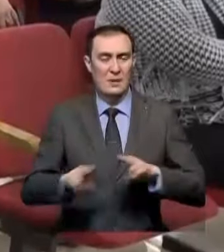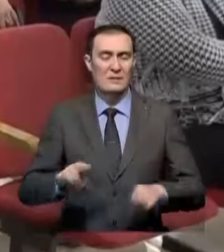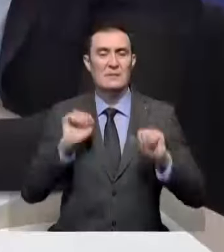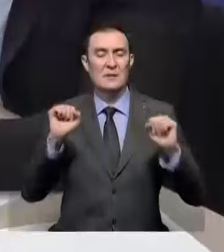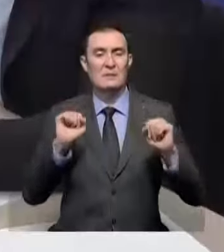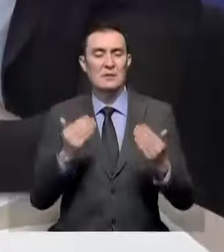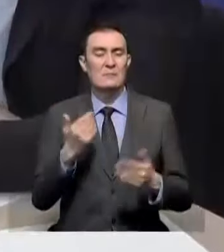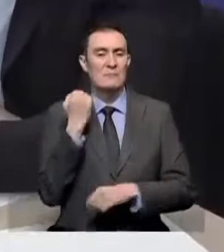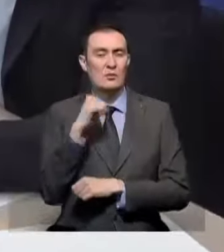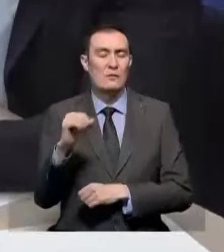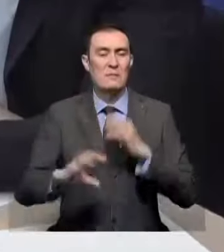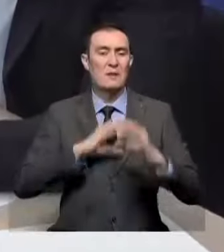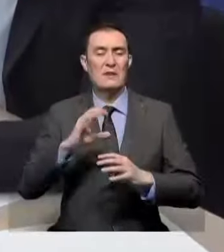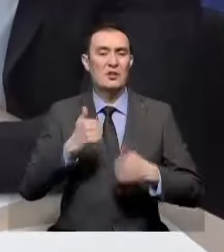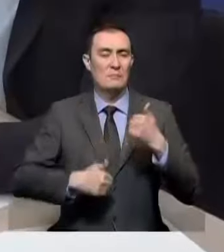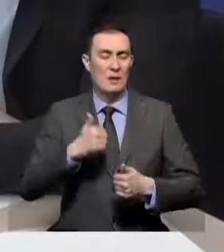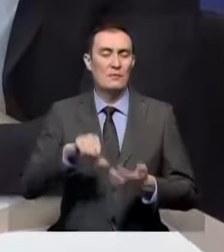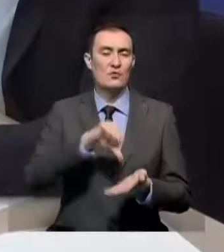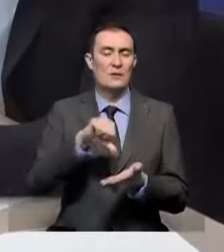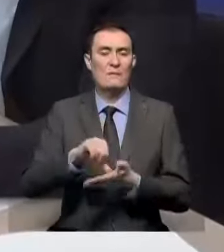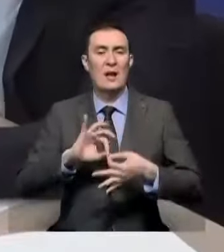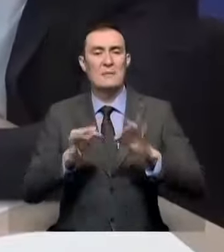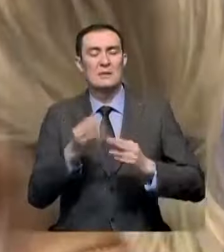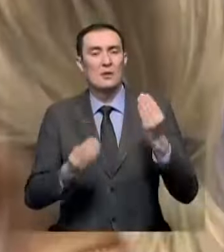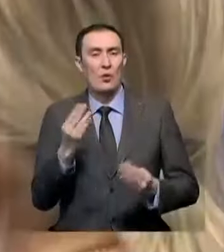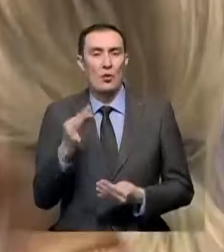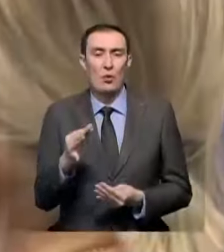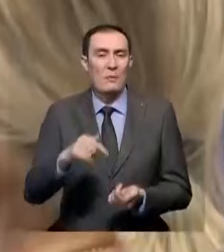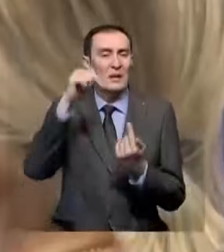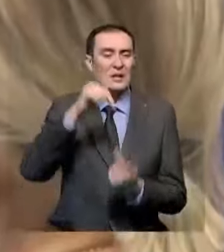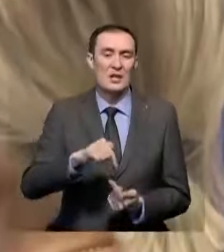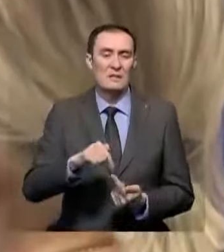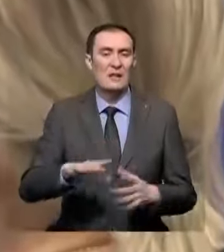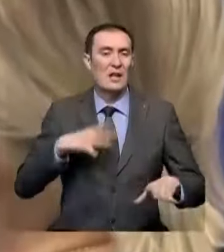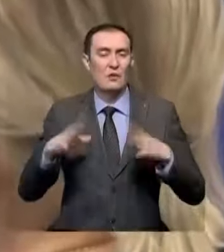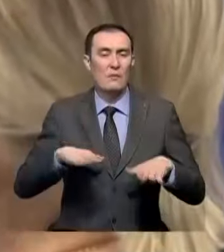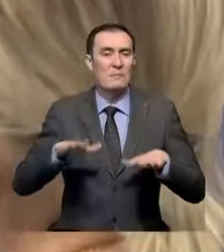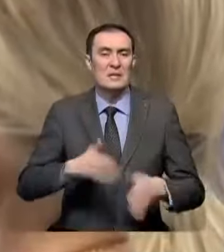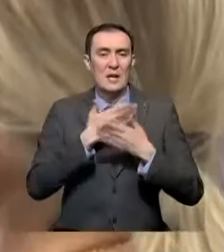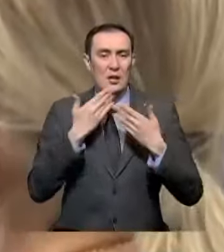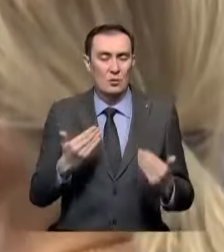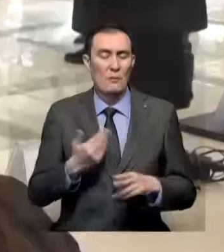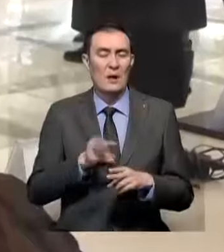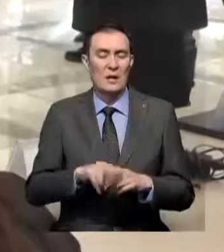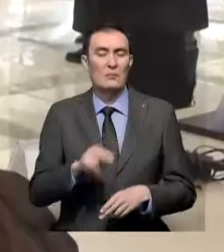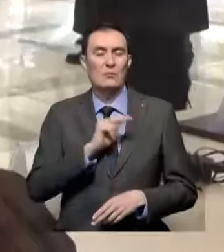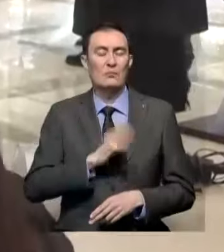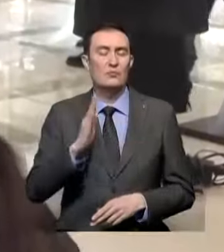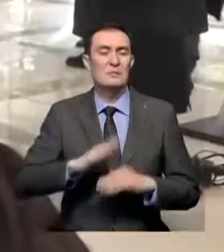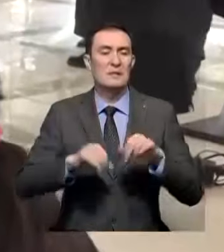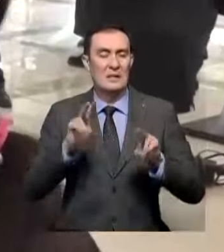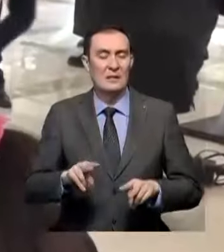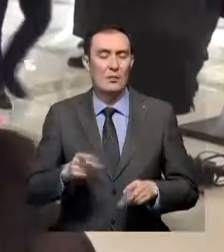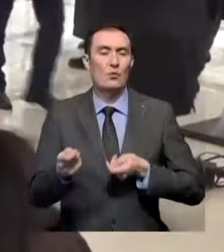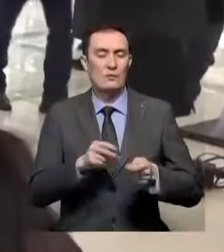спортсмены становятся призерами мировых чемпионатов, участвуют в Олимпийских играх, но подходящего для тренировок места не имеют. В этом вопросе действующим и будущим чемпионам в